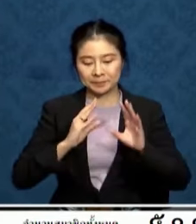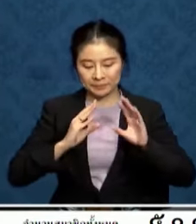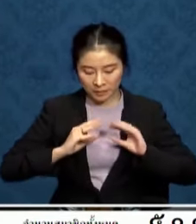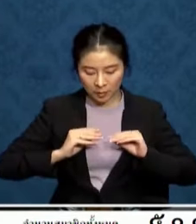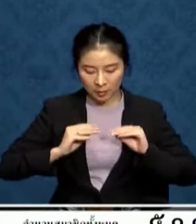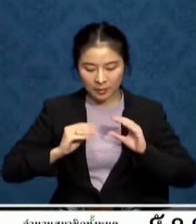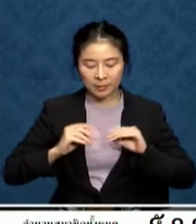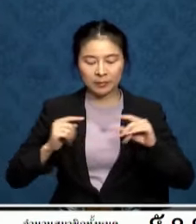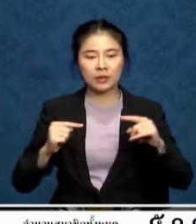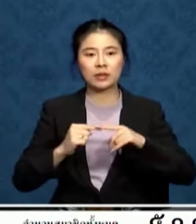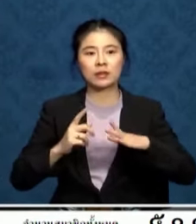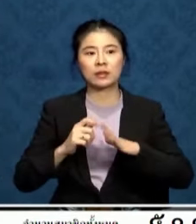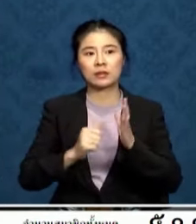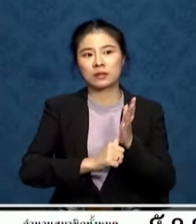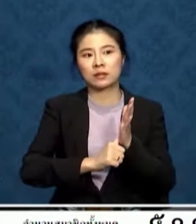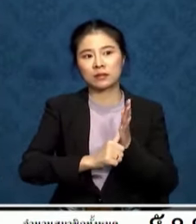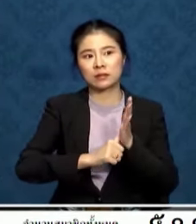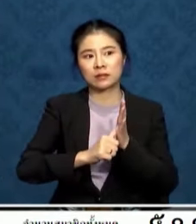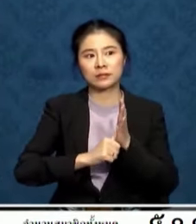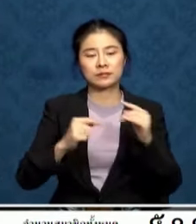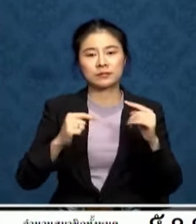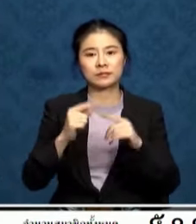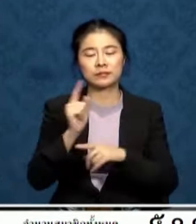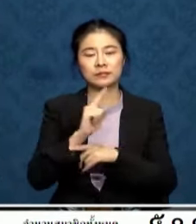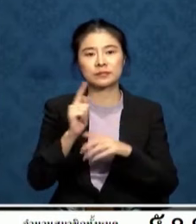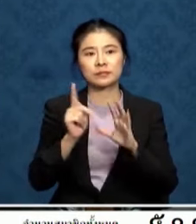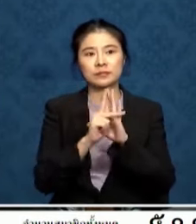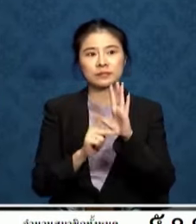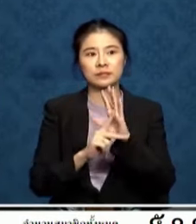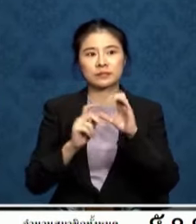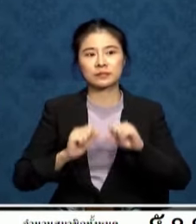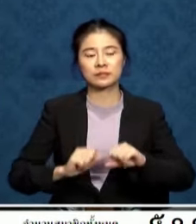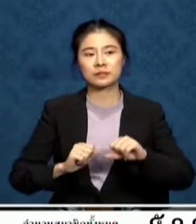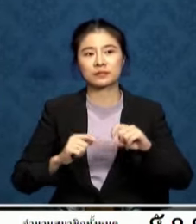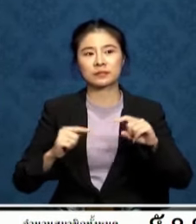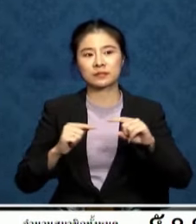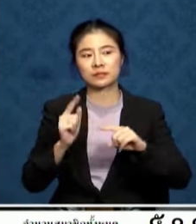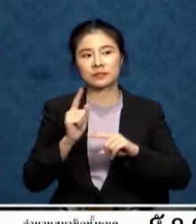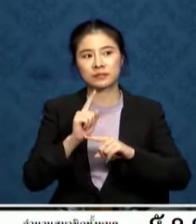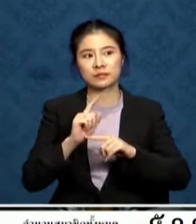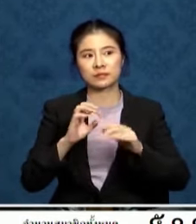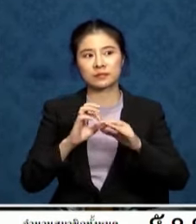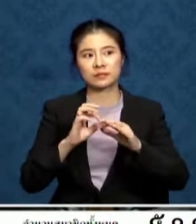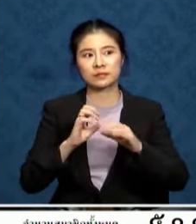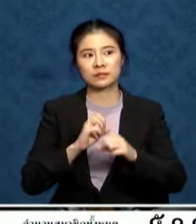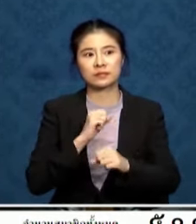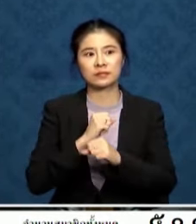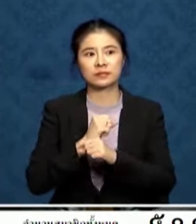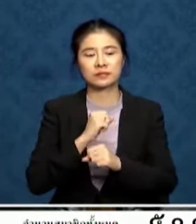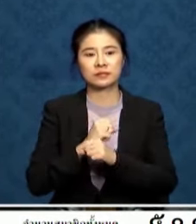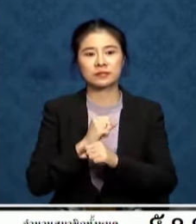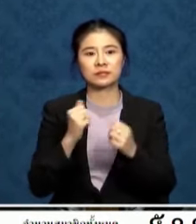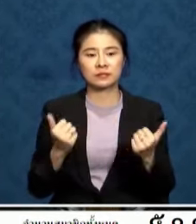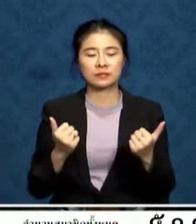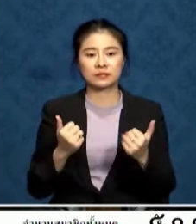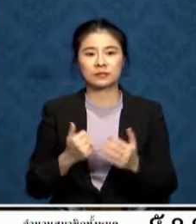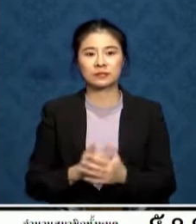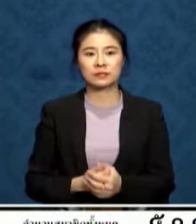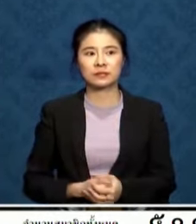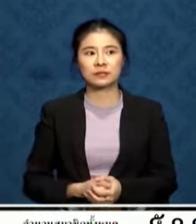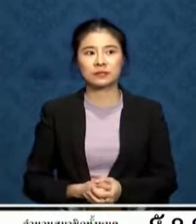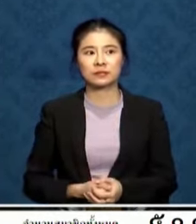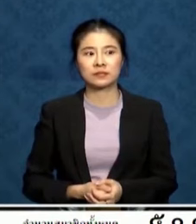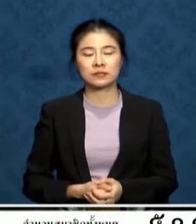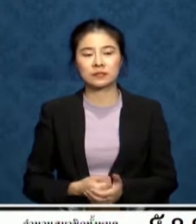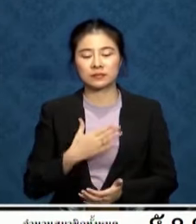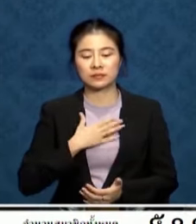แก้ไขในเรื่องของกฎหมายประชามติที่เป็นดับเบิลมาจอริตี้อยู่ในขณะนี้แต่ผมอย